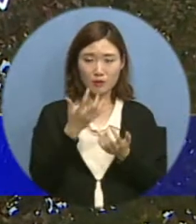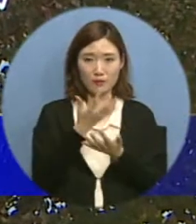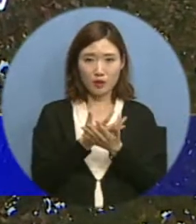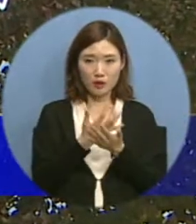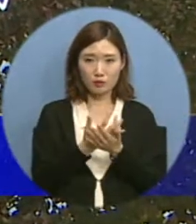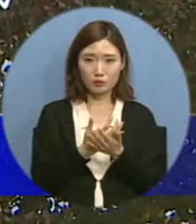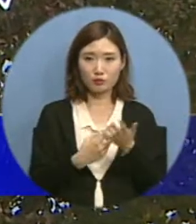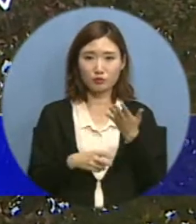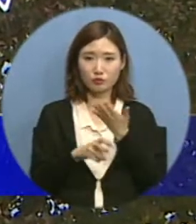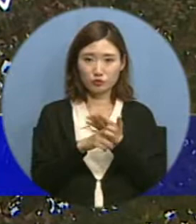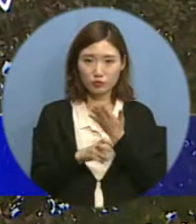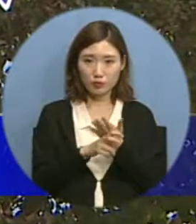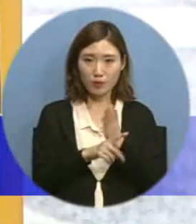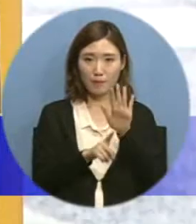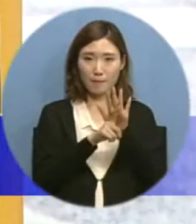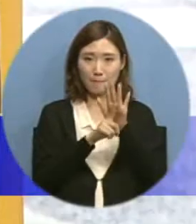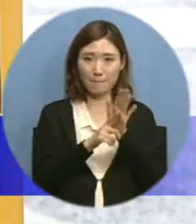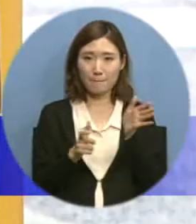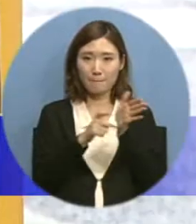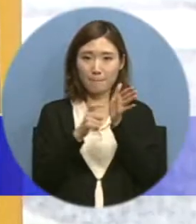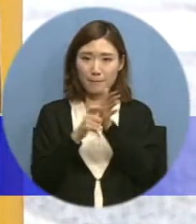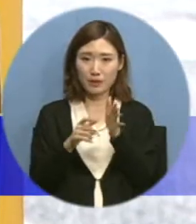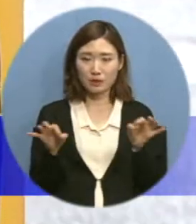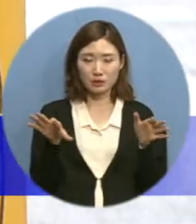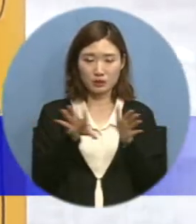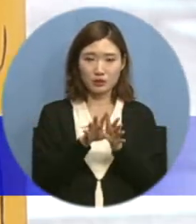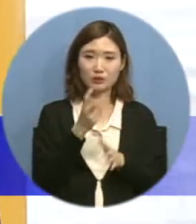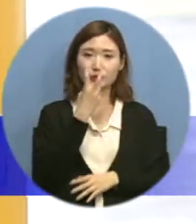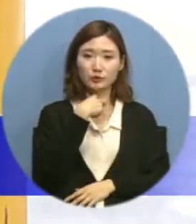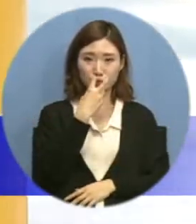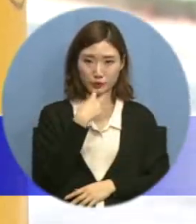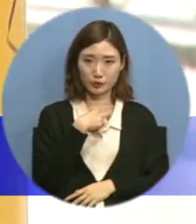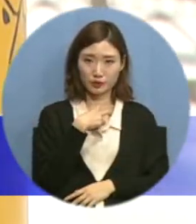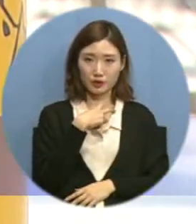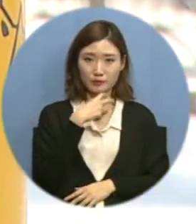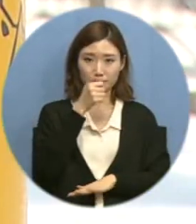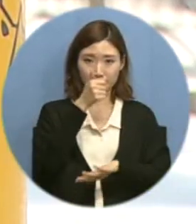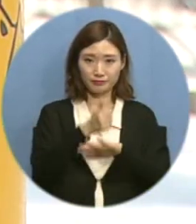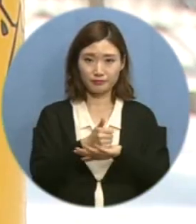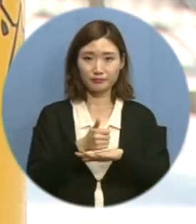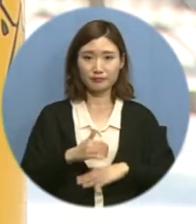불법 광고물 부착도 사라져 일석이조 이상의 효과를 거두고 있습니다.